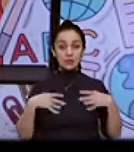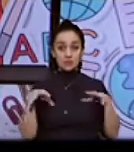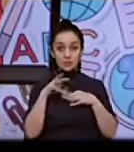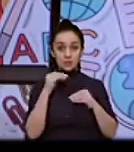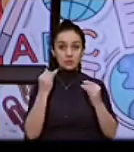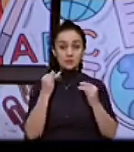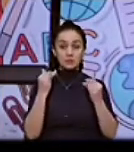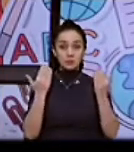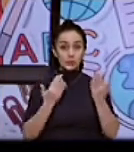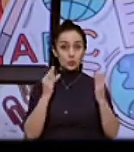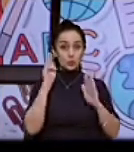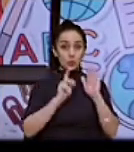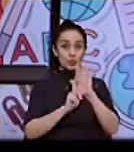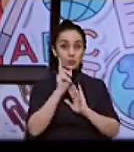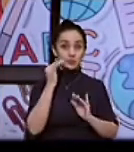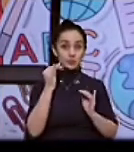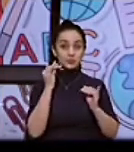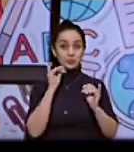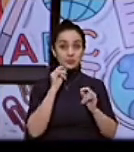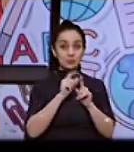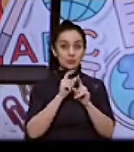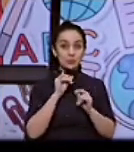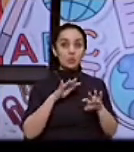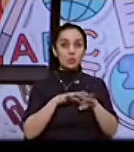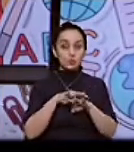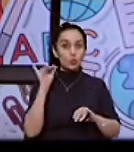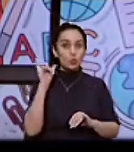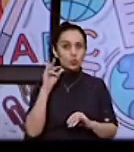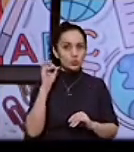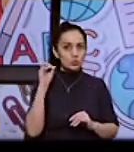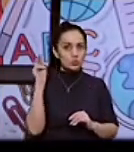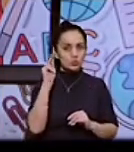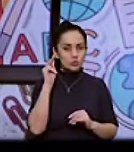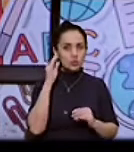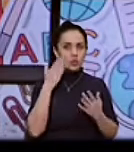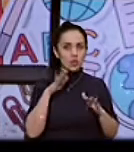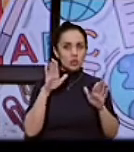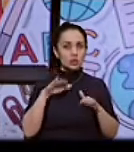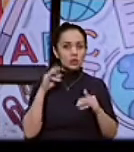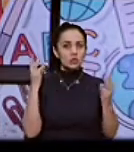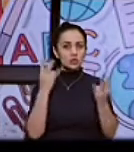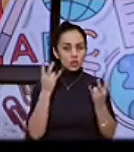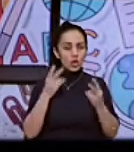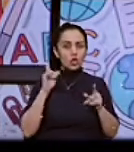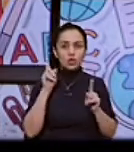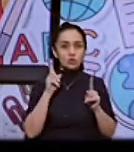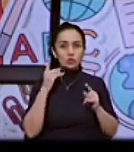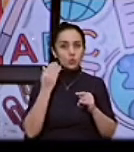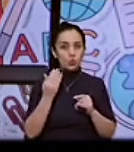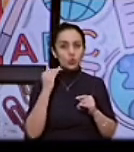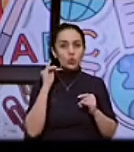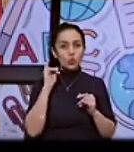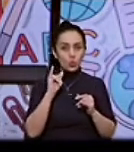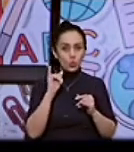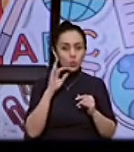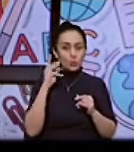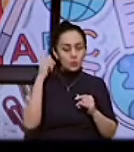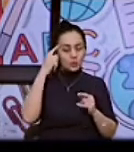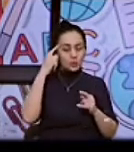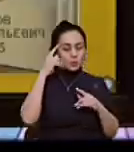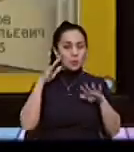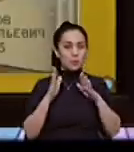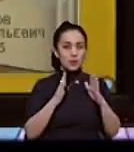вместе проговорим девиз нашего урока. Математику уже затем учить надо, что она ум в